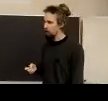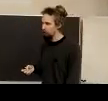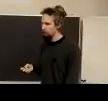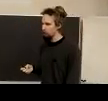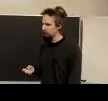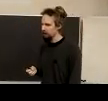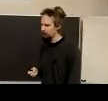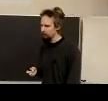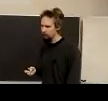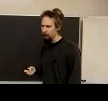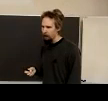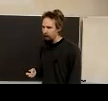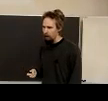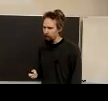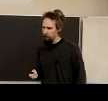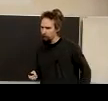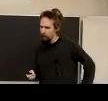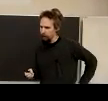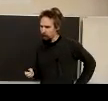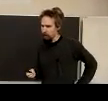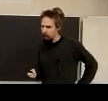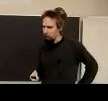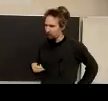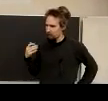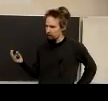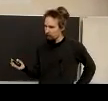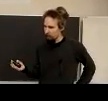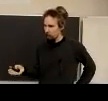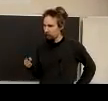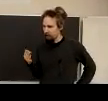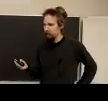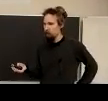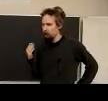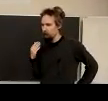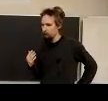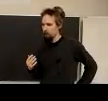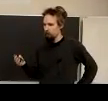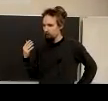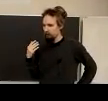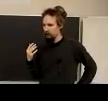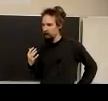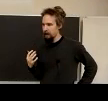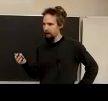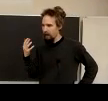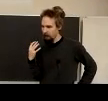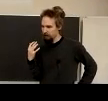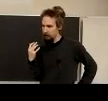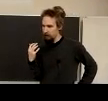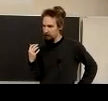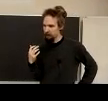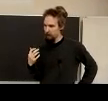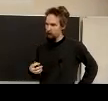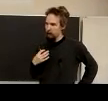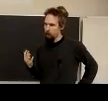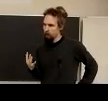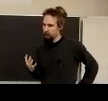kuvaamaan tämmöisiä prosesseja. Hän vähän ehkä metaforisesti niin kuin esitti, että on kaksi tämmöistä psyykkisen energian järjestelmää